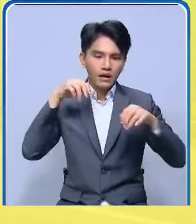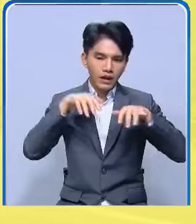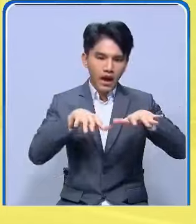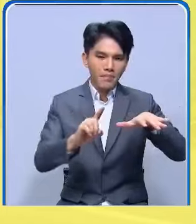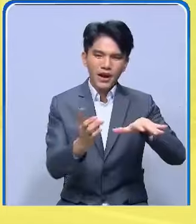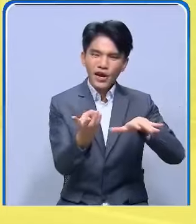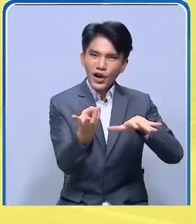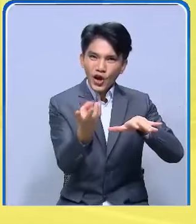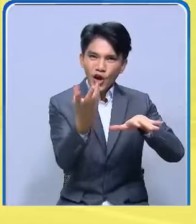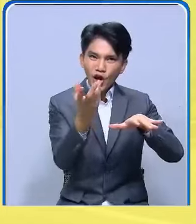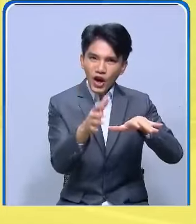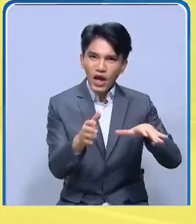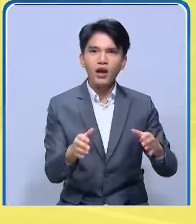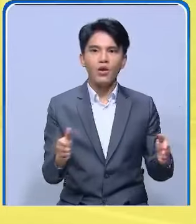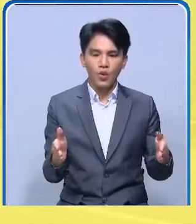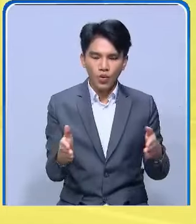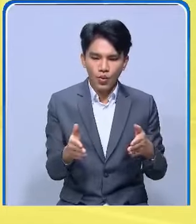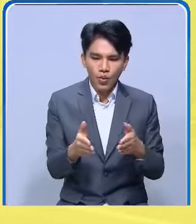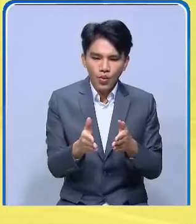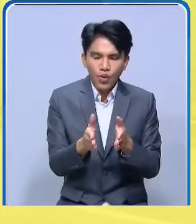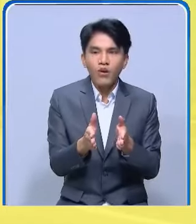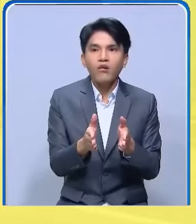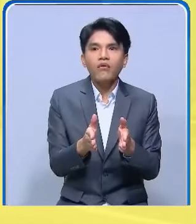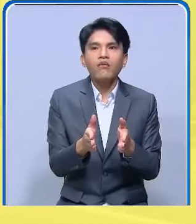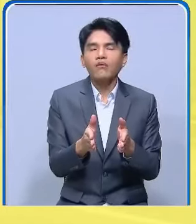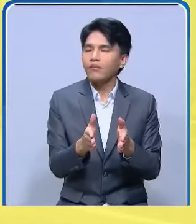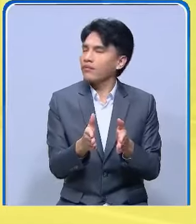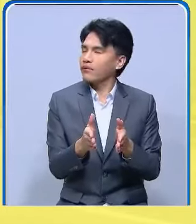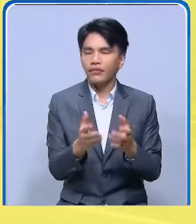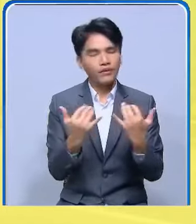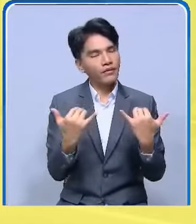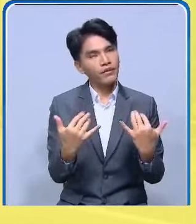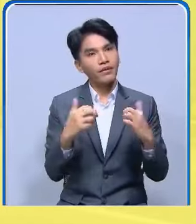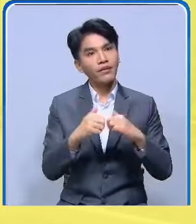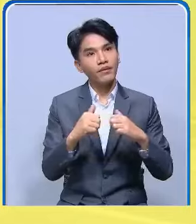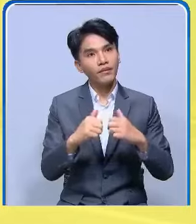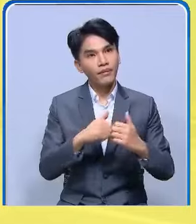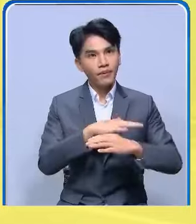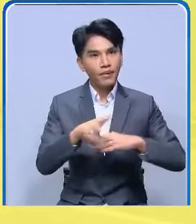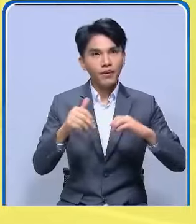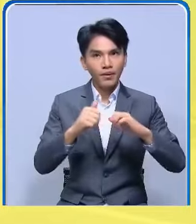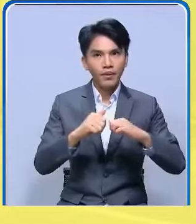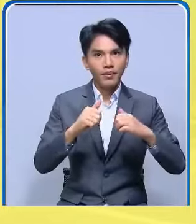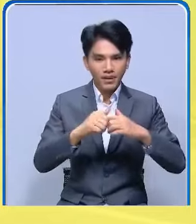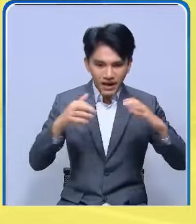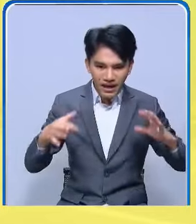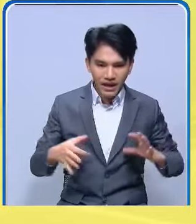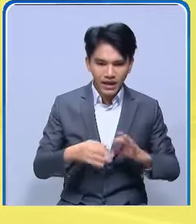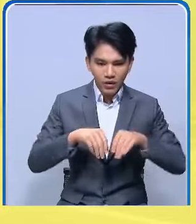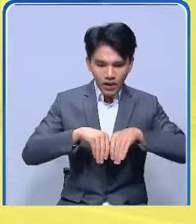อยแล้วก็ช่องระหว่างบนกับสะพานเนี่ยมันก็แคบเพราะนั้นตรงนี้มันมีปัญหานอกนั้นมันยังมีปัญหาเรื่องการรุกล้ำเขตน